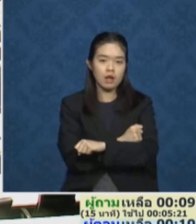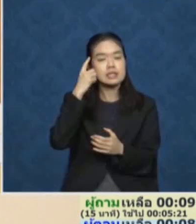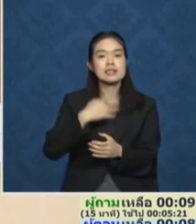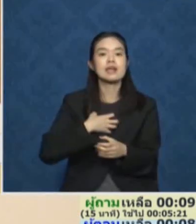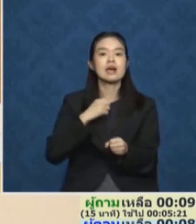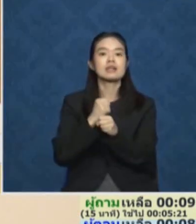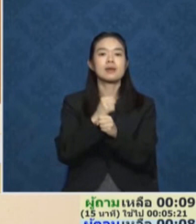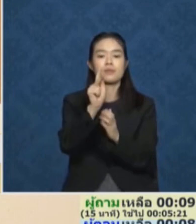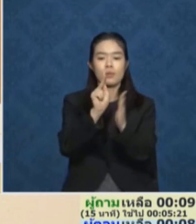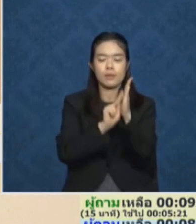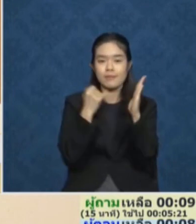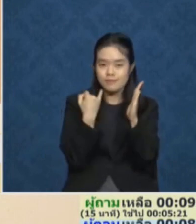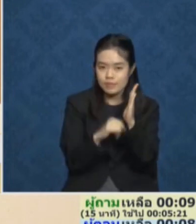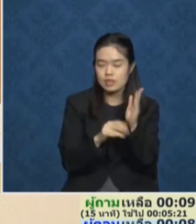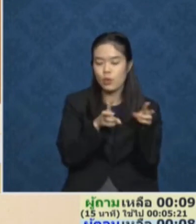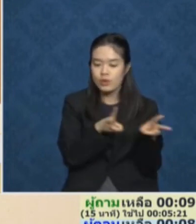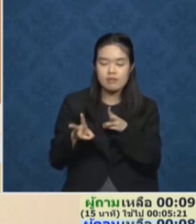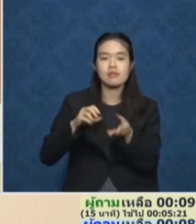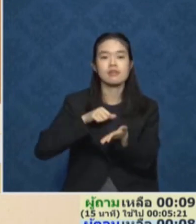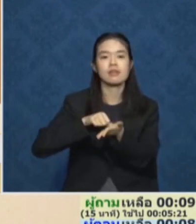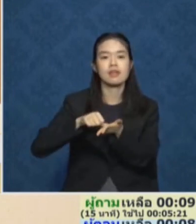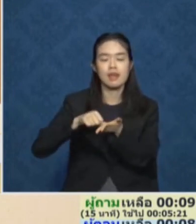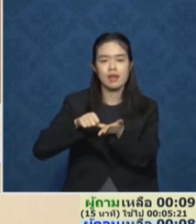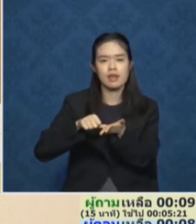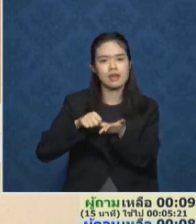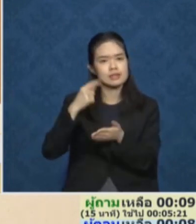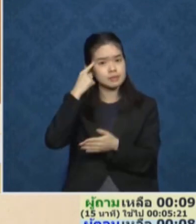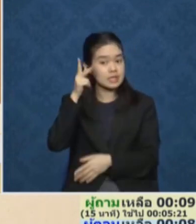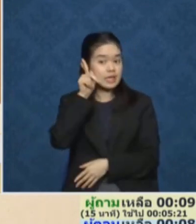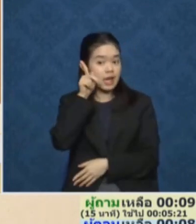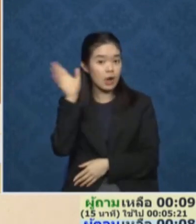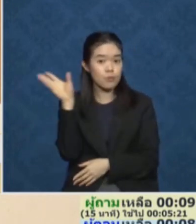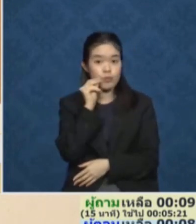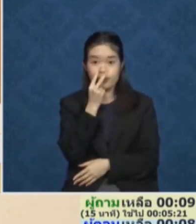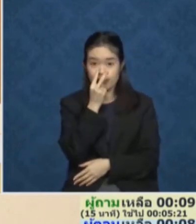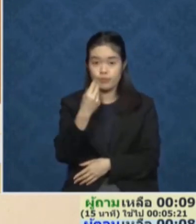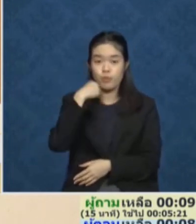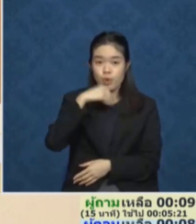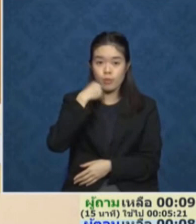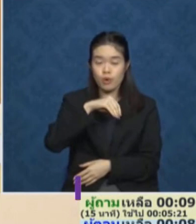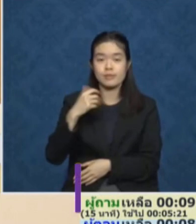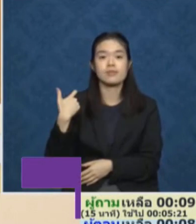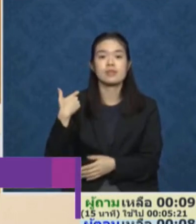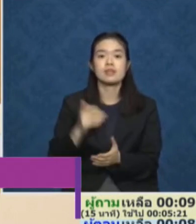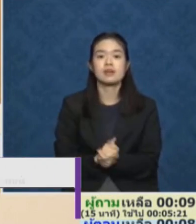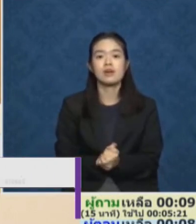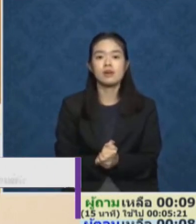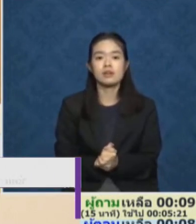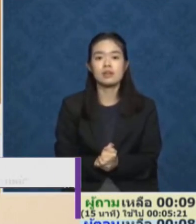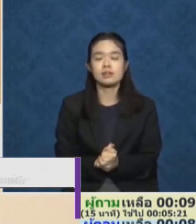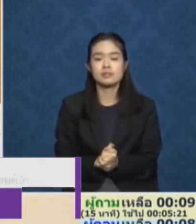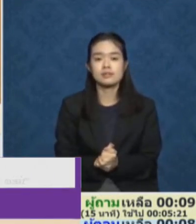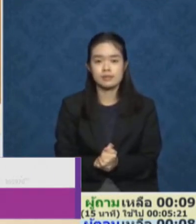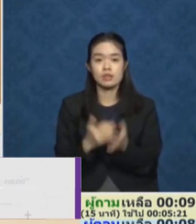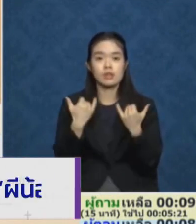งานได้ตอบกระทู้ถามสดของคุณหมออลงกฎมณีกาศซึ่งเป็นส.สนครพนมพรรคภูมิใจไทยคุณหมอเนี่ยถามไว้ 2